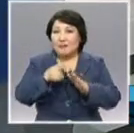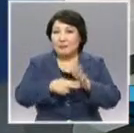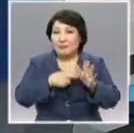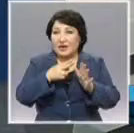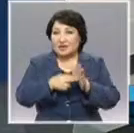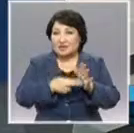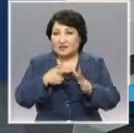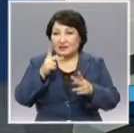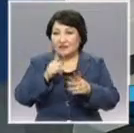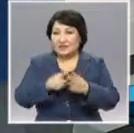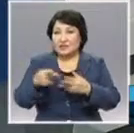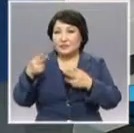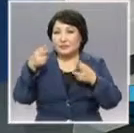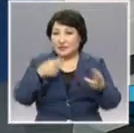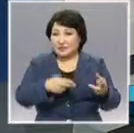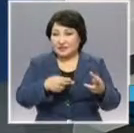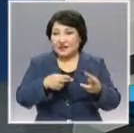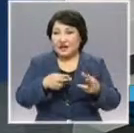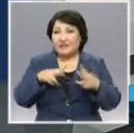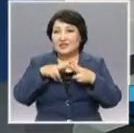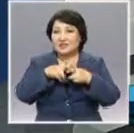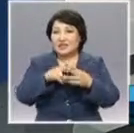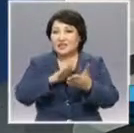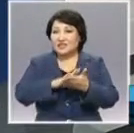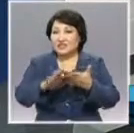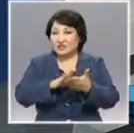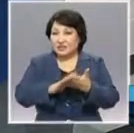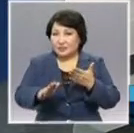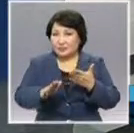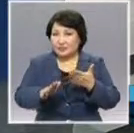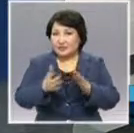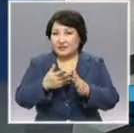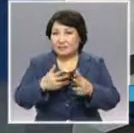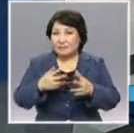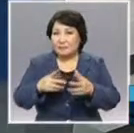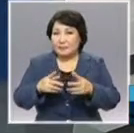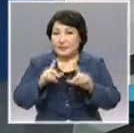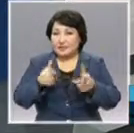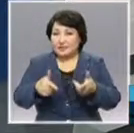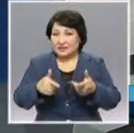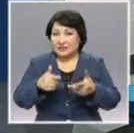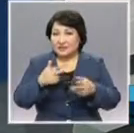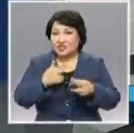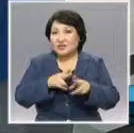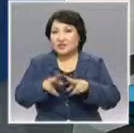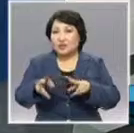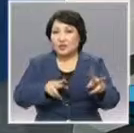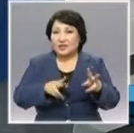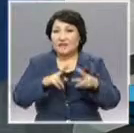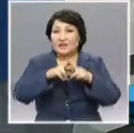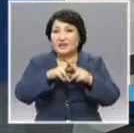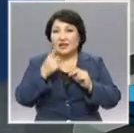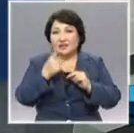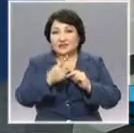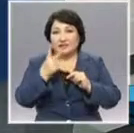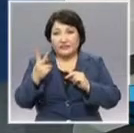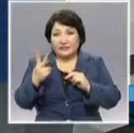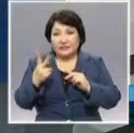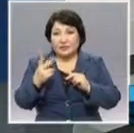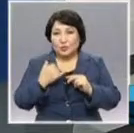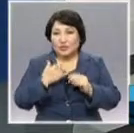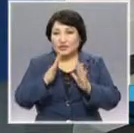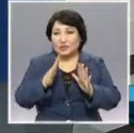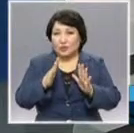вокзал чистыми. Вот эта проблема есть, но это мы будем совместно с железными дорогами будем работать. Вокзал 1, вокзал 2. Это у нас не только